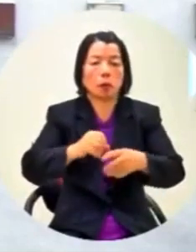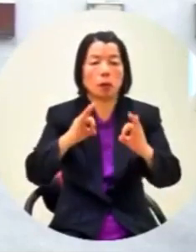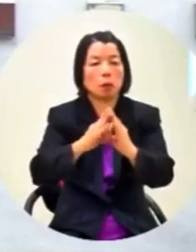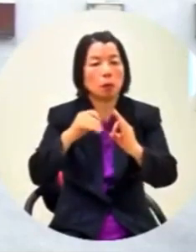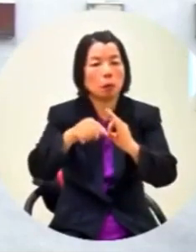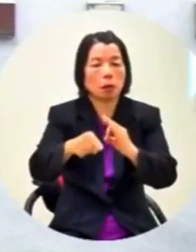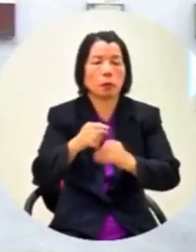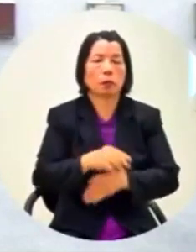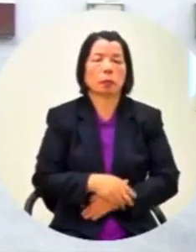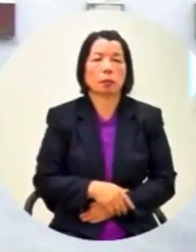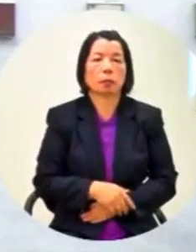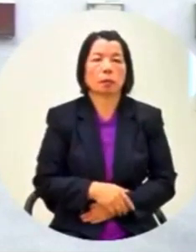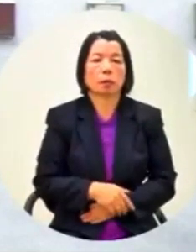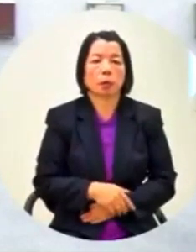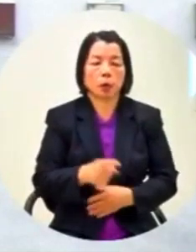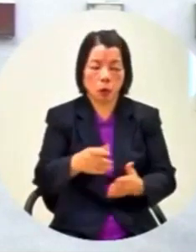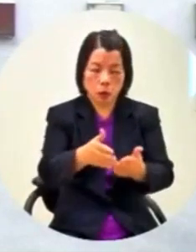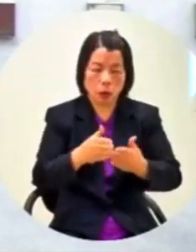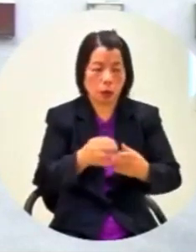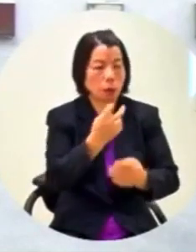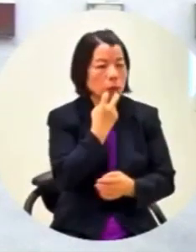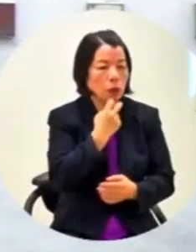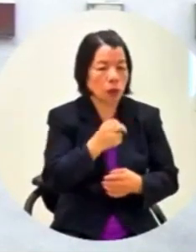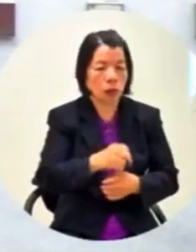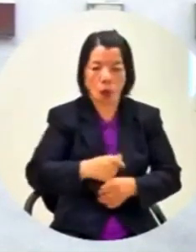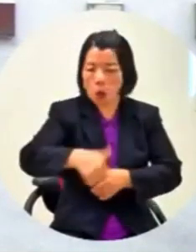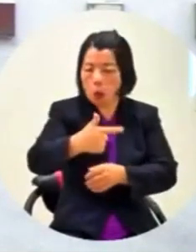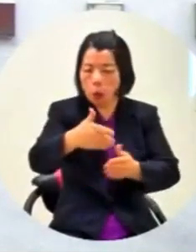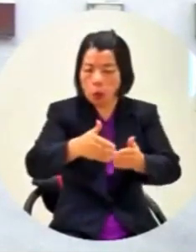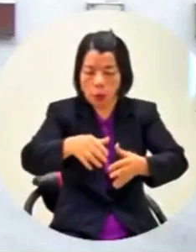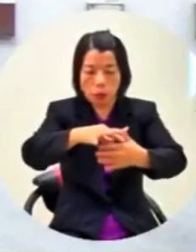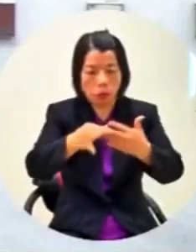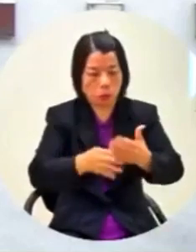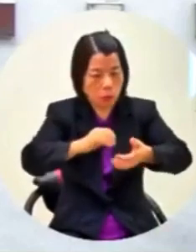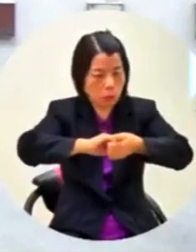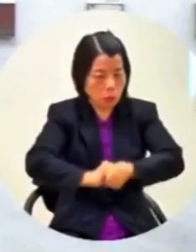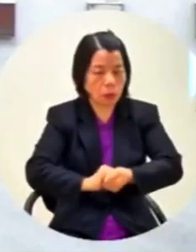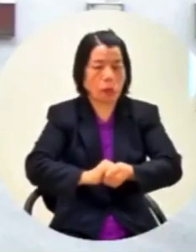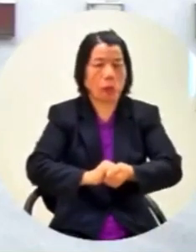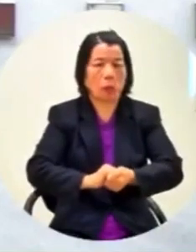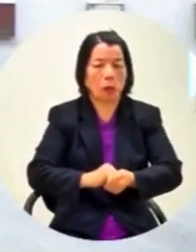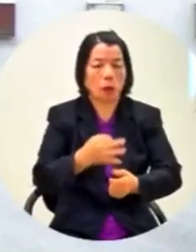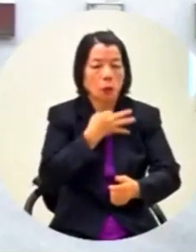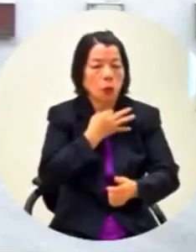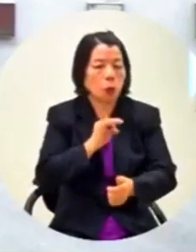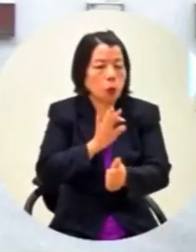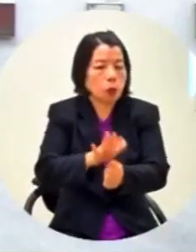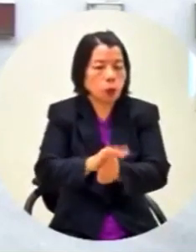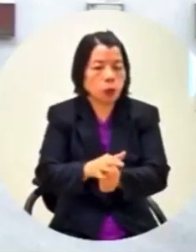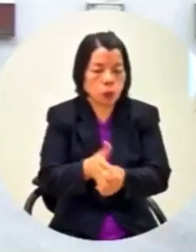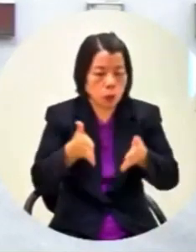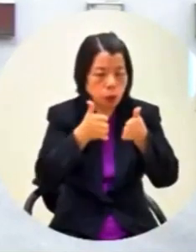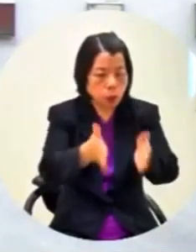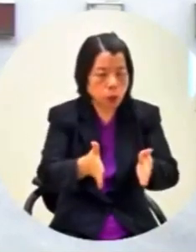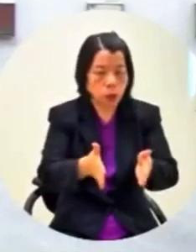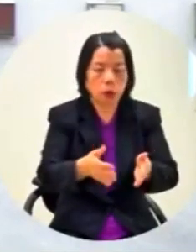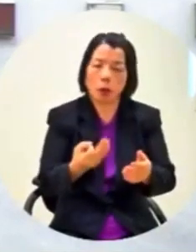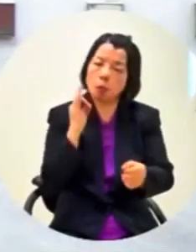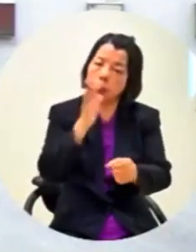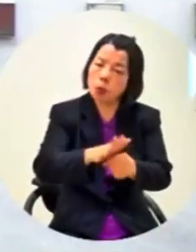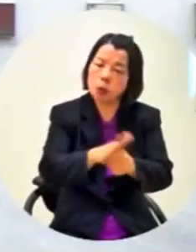中央赶快制定纾困条例，而且要明定优惠对象以及补贴的原